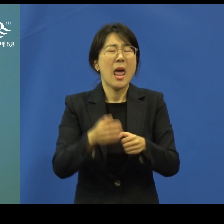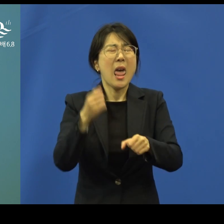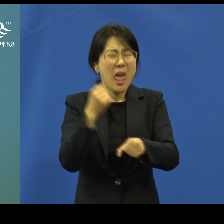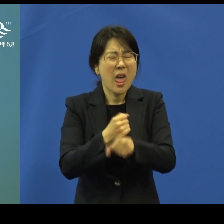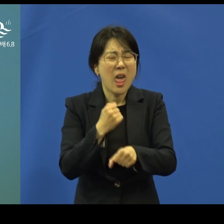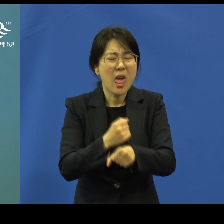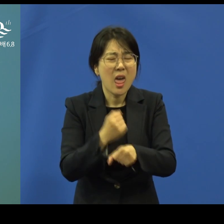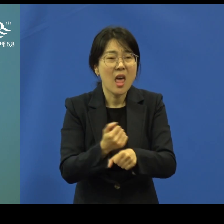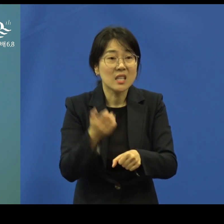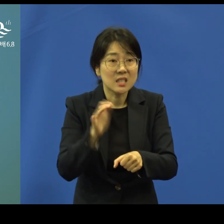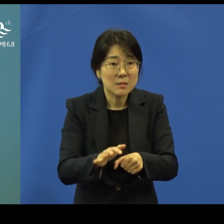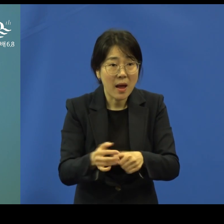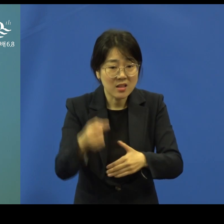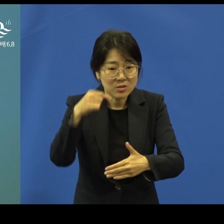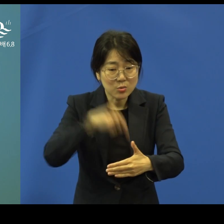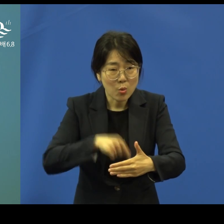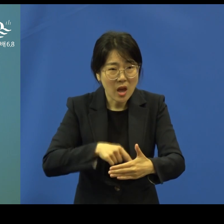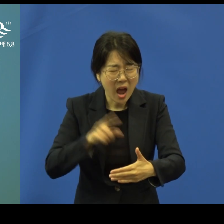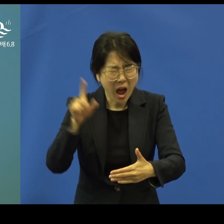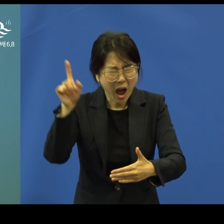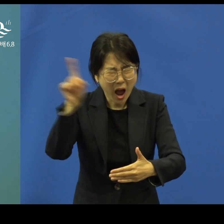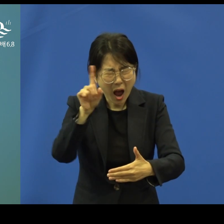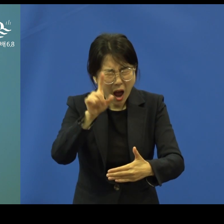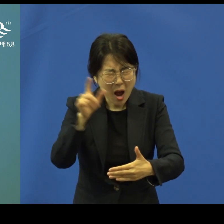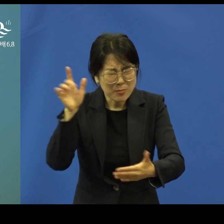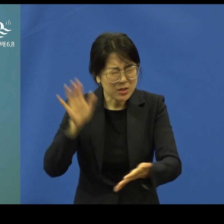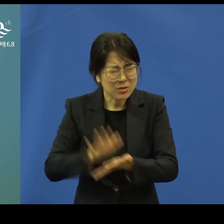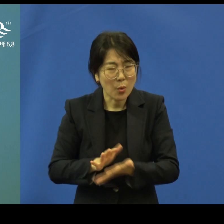하는 게 아니고 하고 있는 게 더 문제예요.